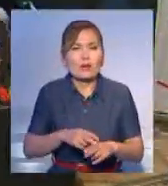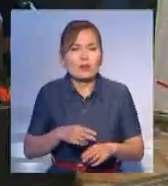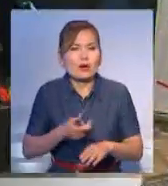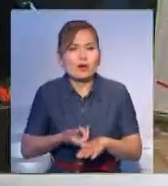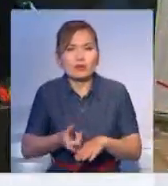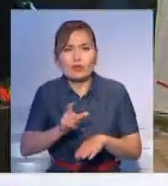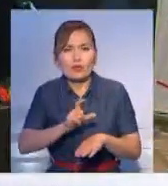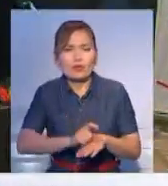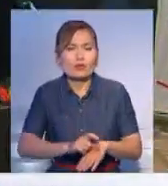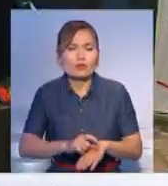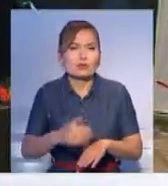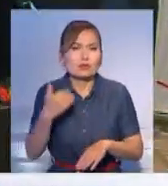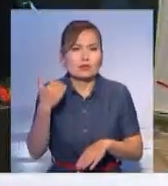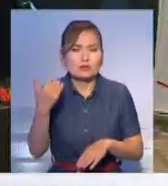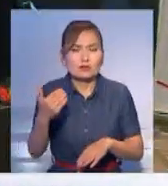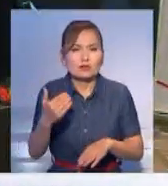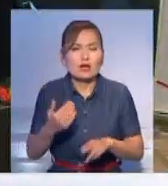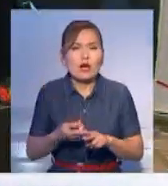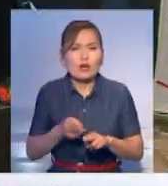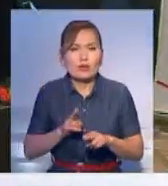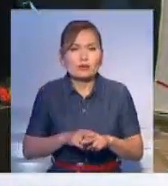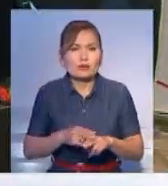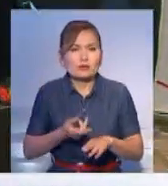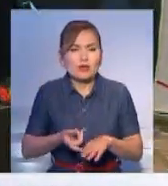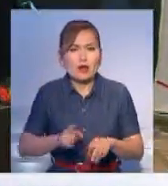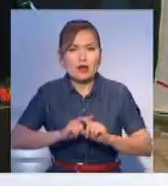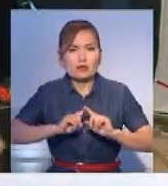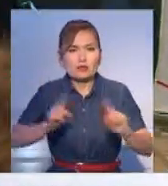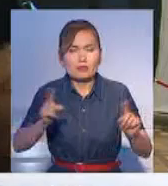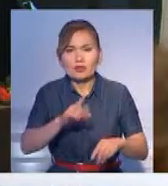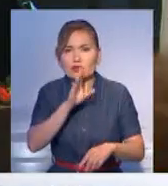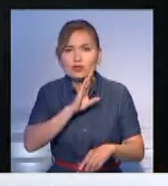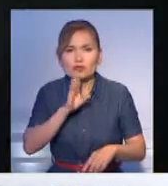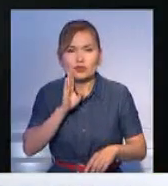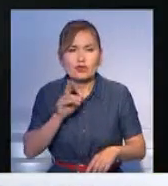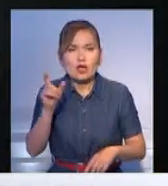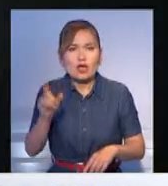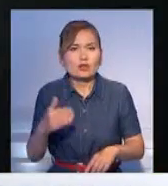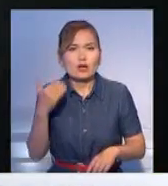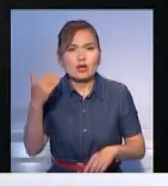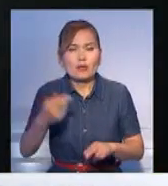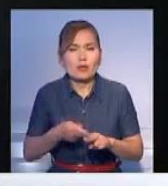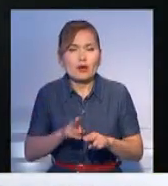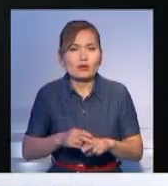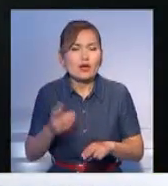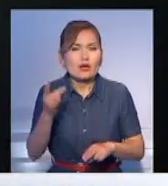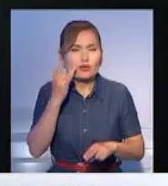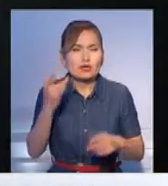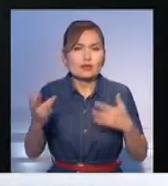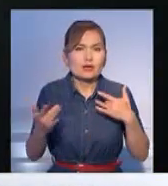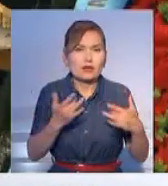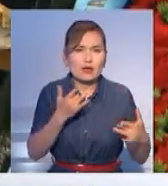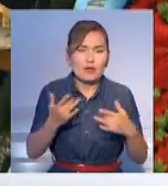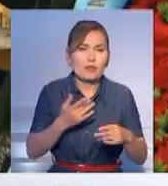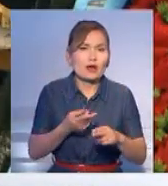аса үлкен шеберлікпен аша білді. Зәмзагүл Шарыпова драмалық өткір мінезді комедиялық рольдерде де ойнап, саңғырлы сахна суреткер